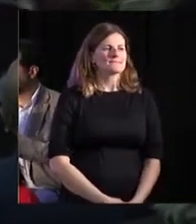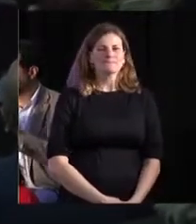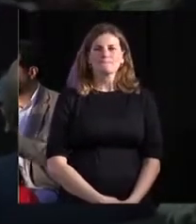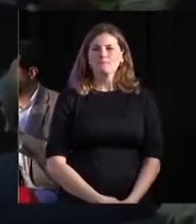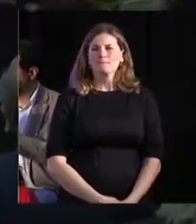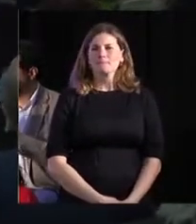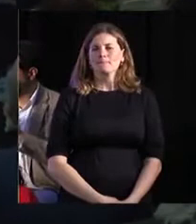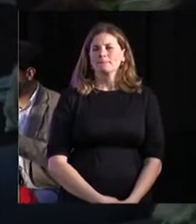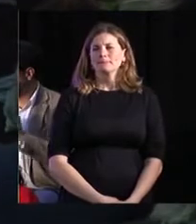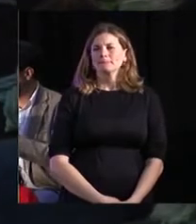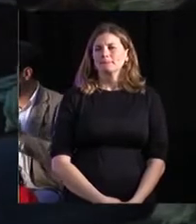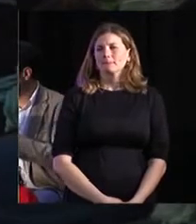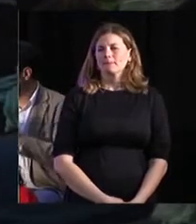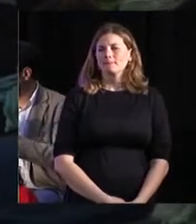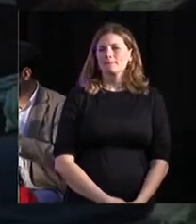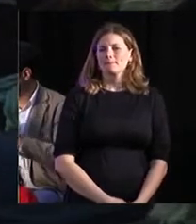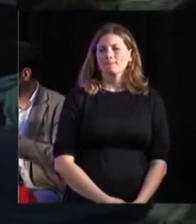I ara